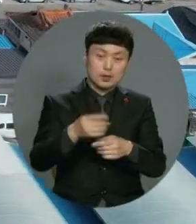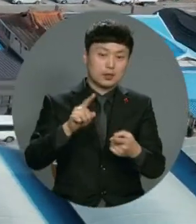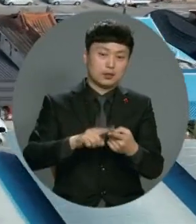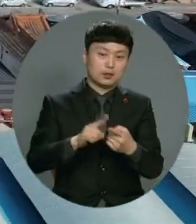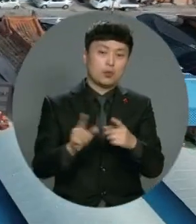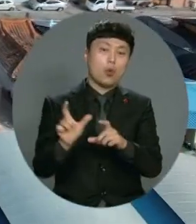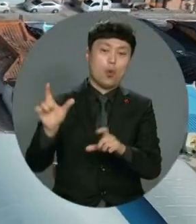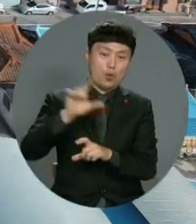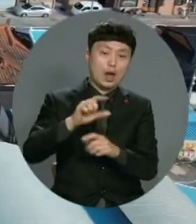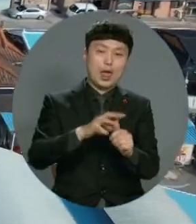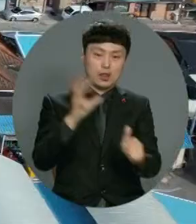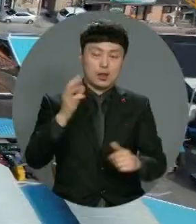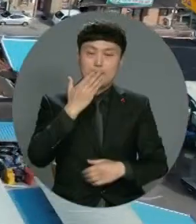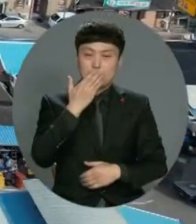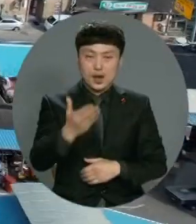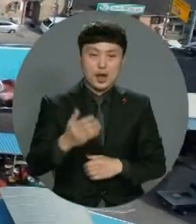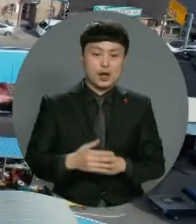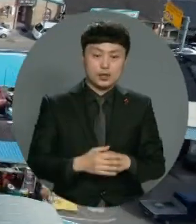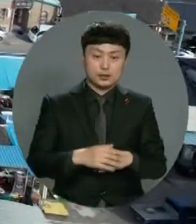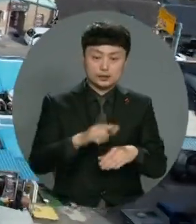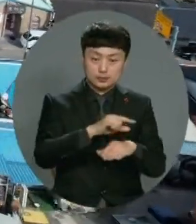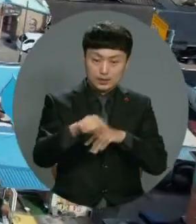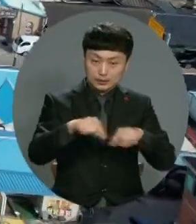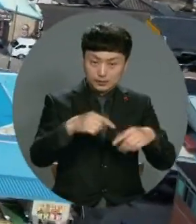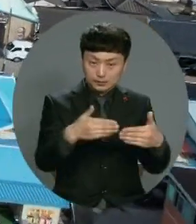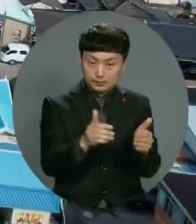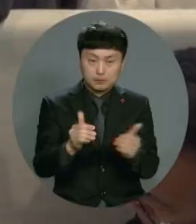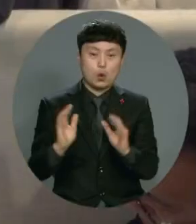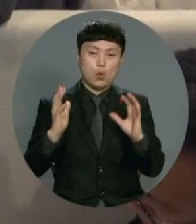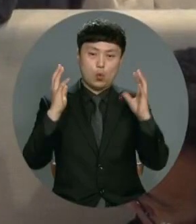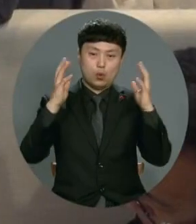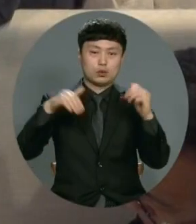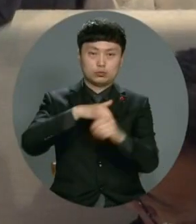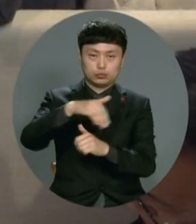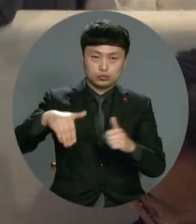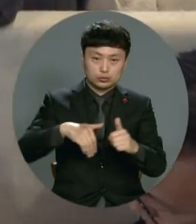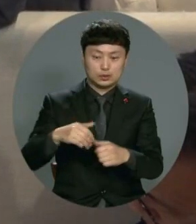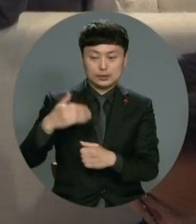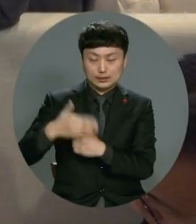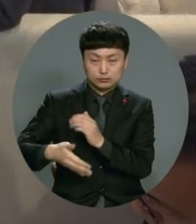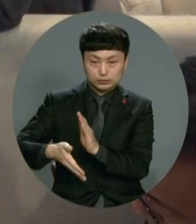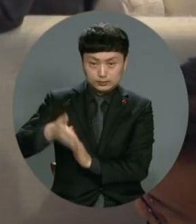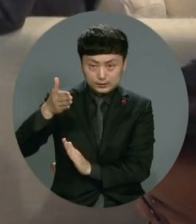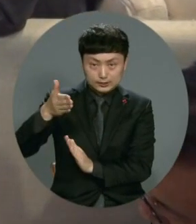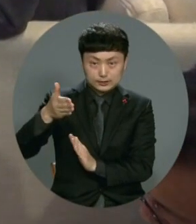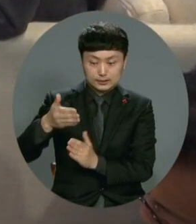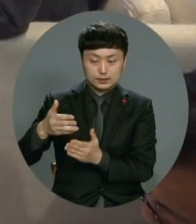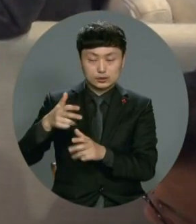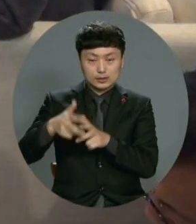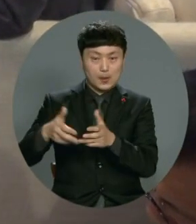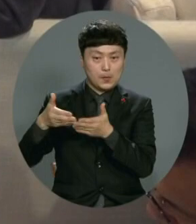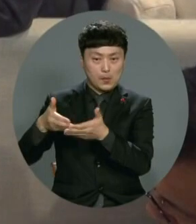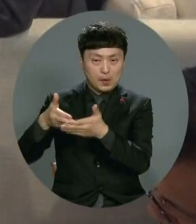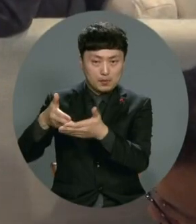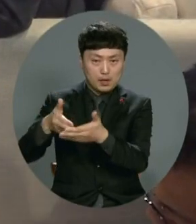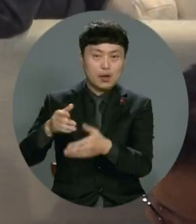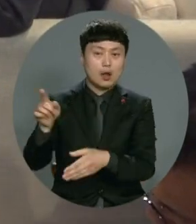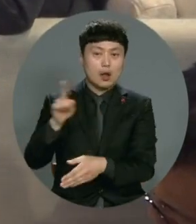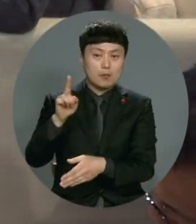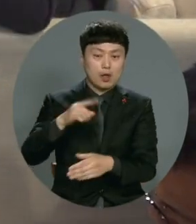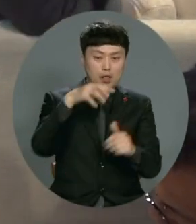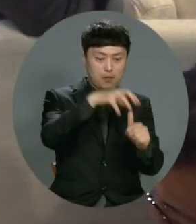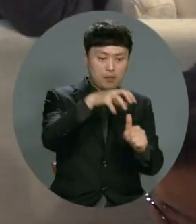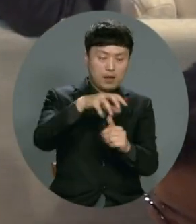함께 추진됩니다 대부분의 지자체는 일단 단기는 분위기입니다 특히 대구시는 추진하는 굵직한 사업들이